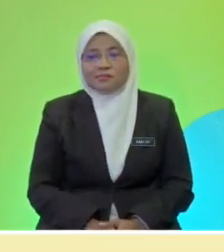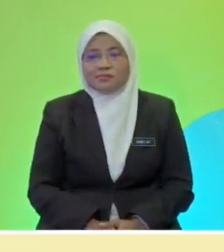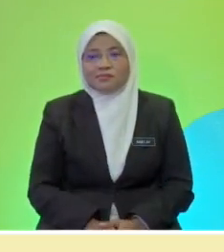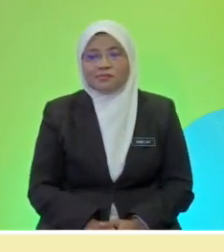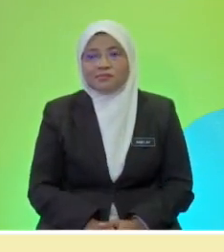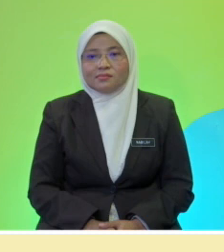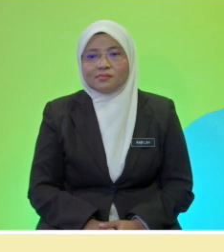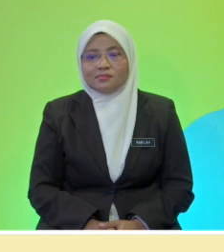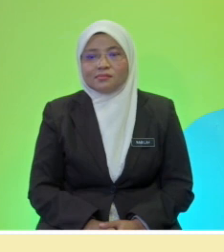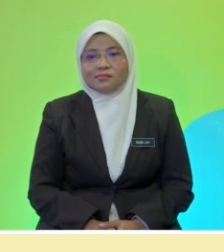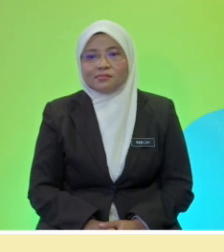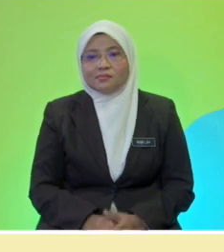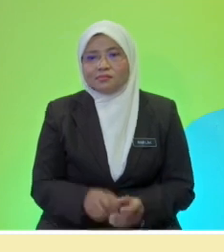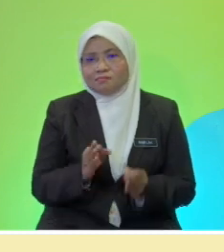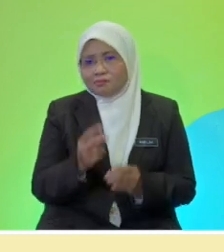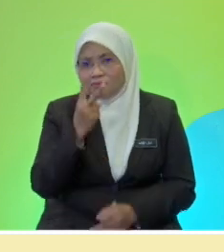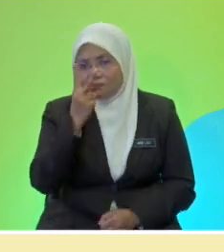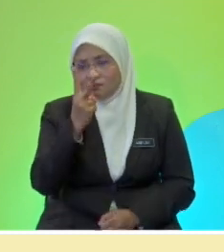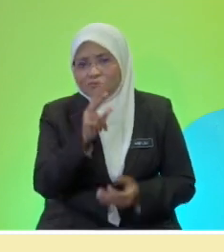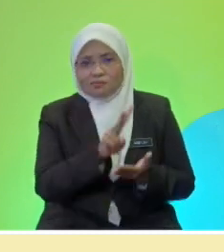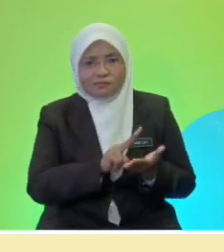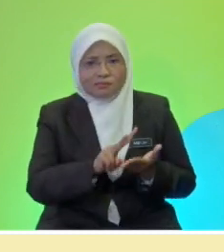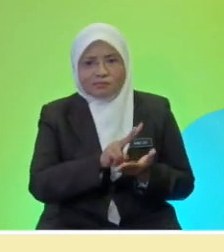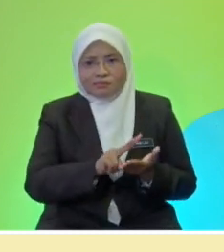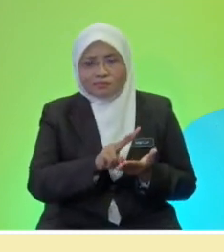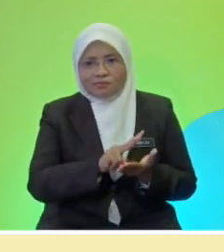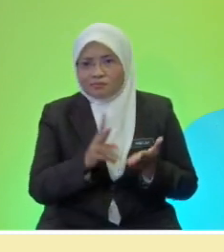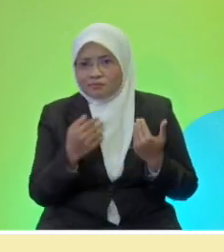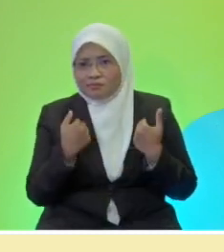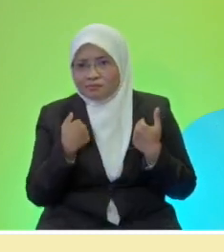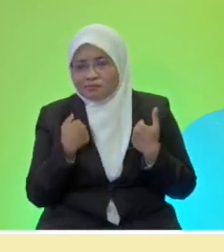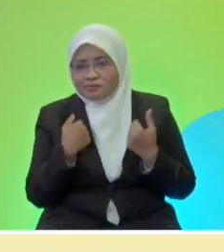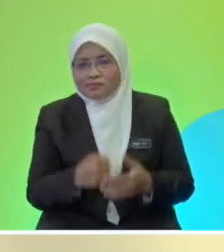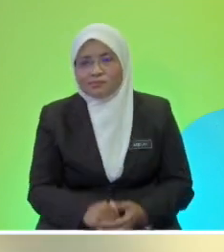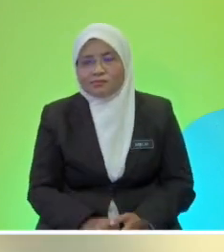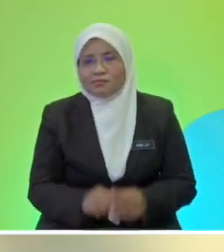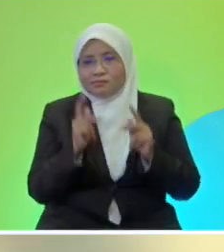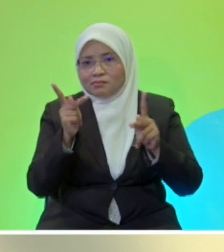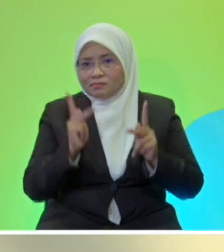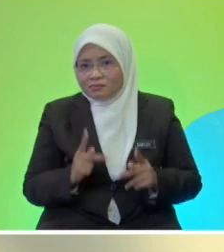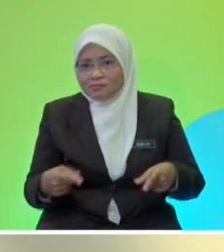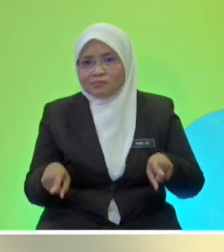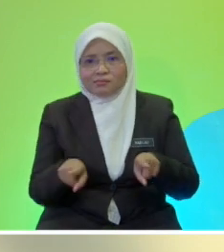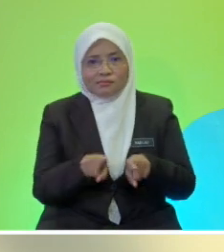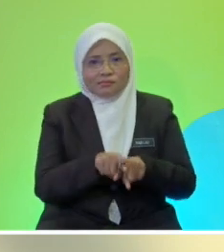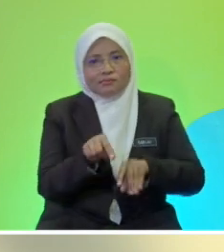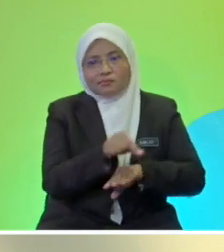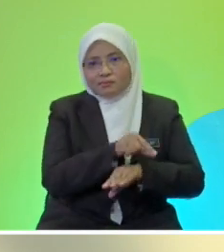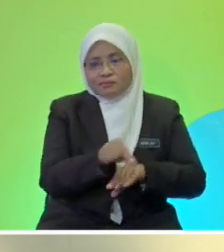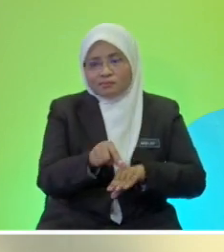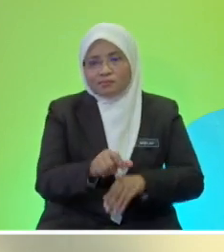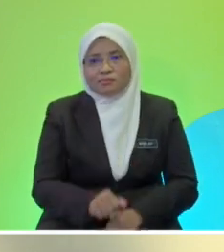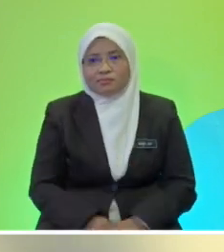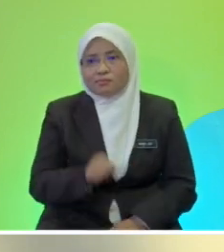Oke kalau kita tengok pada video yang terpapa ini yaitu kaidah yang sama digunakan yaitu